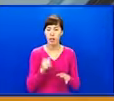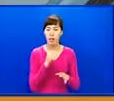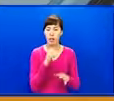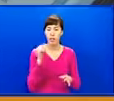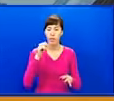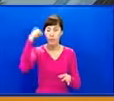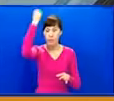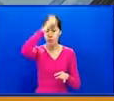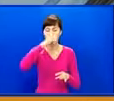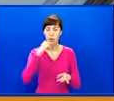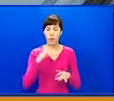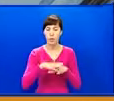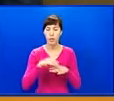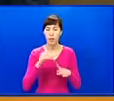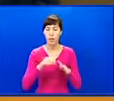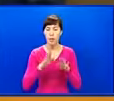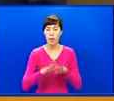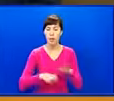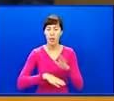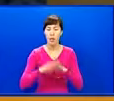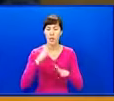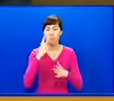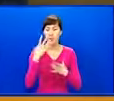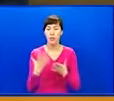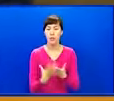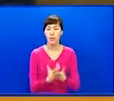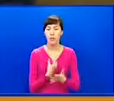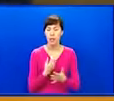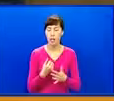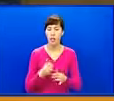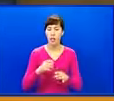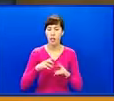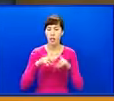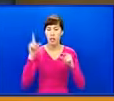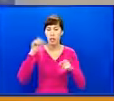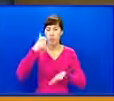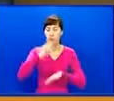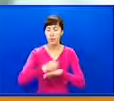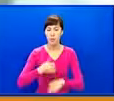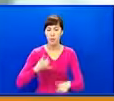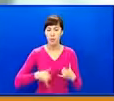жылындағы ОБТ-да шәкірттері жоғары көрсеткішке қол жеткізген мектеп басшылары мен пән